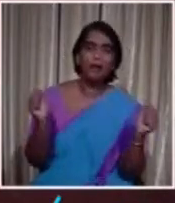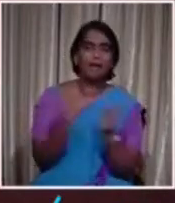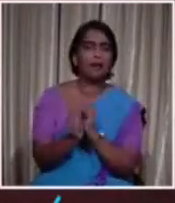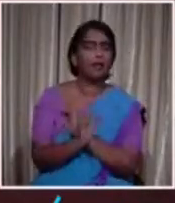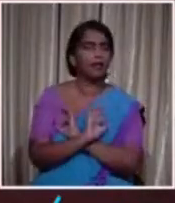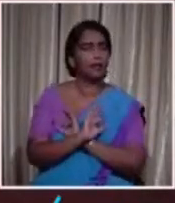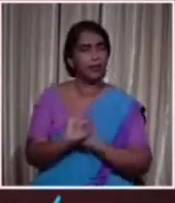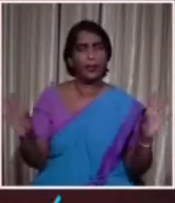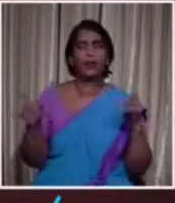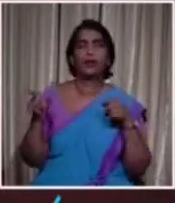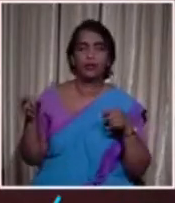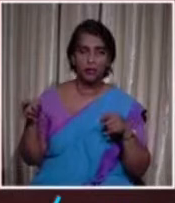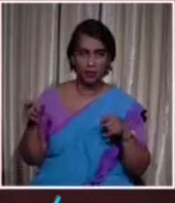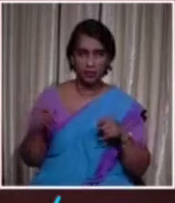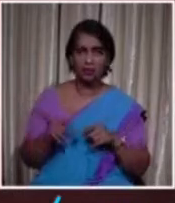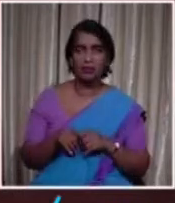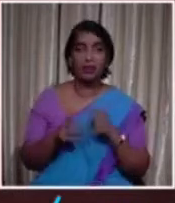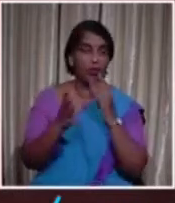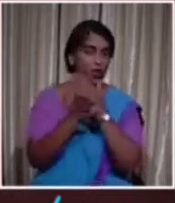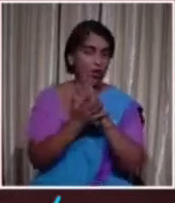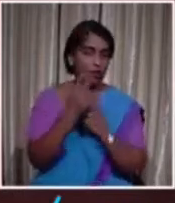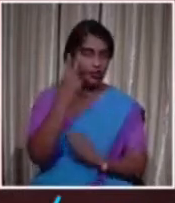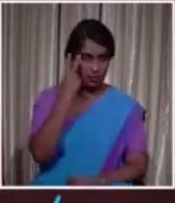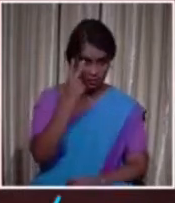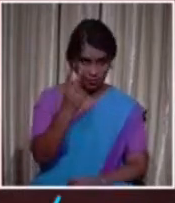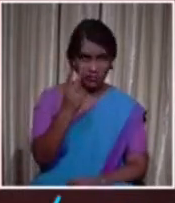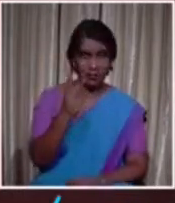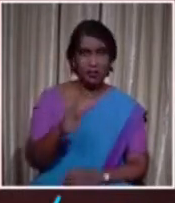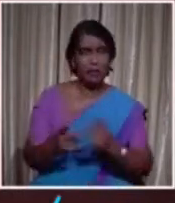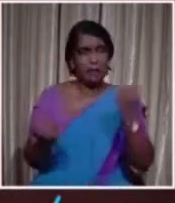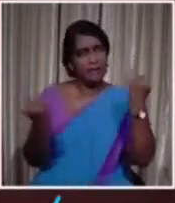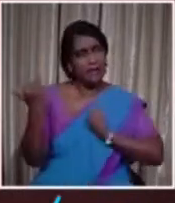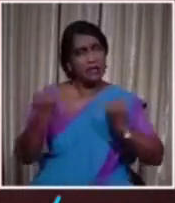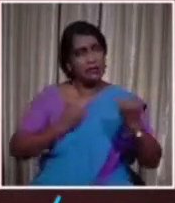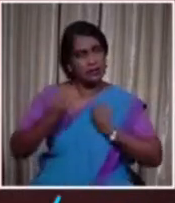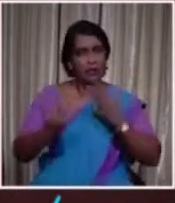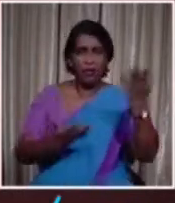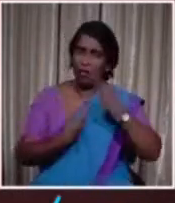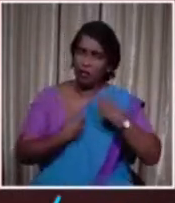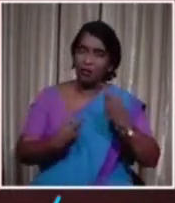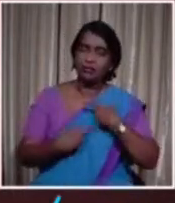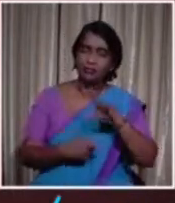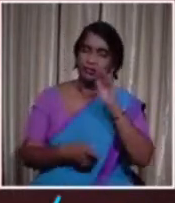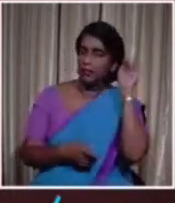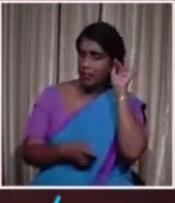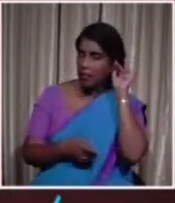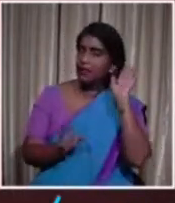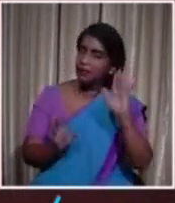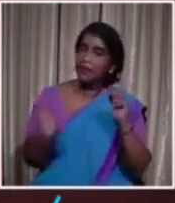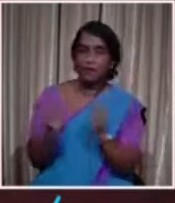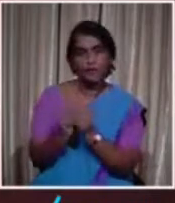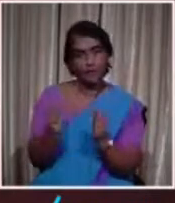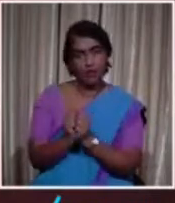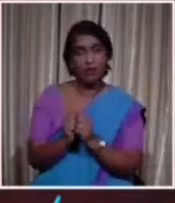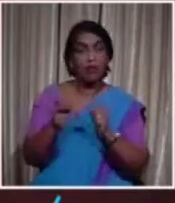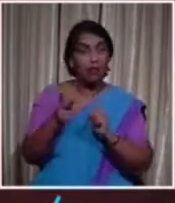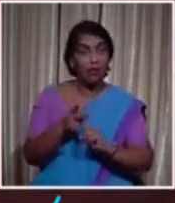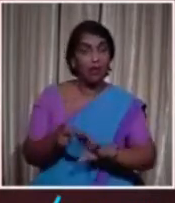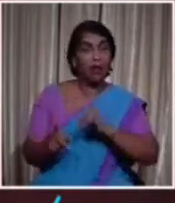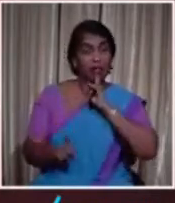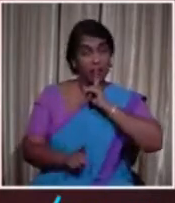නොකර ඉන්න සෙට් එකක් සෙට් දෙකක් ඉන්නවා පළු වෙන්න බැනුම් අහගෙන වැඩ කරන මිනිස්සු ඉන්නවා පළු වෙන්න බැන